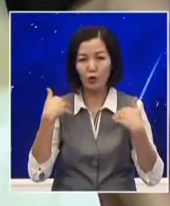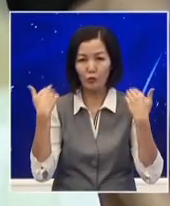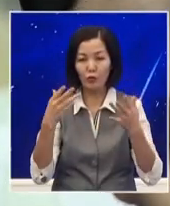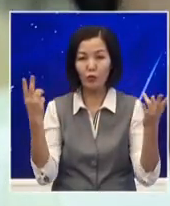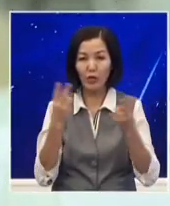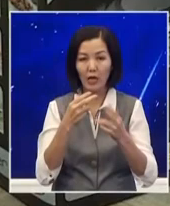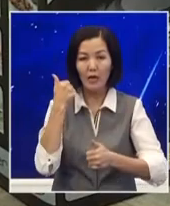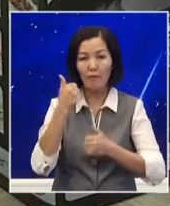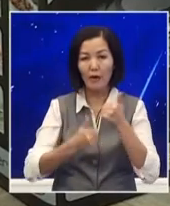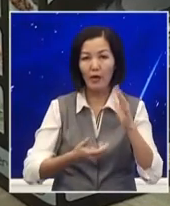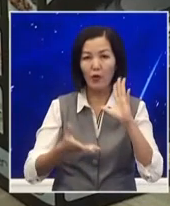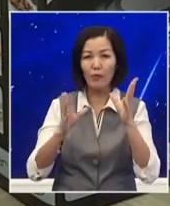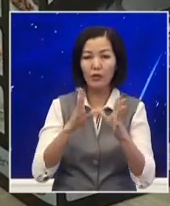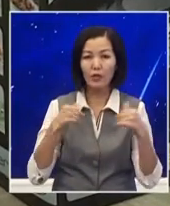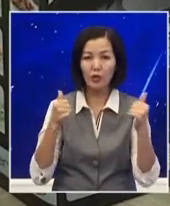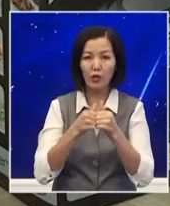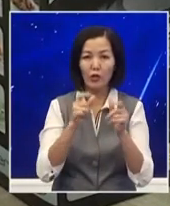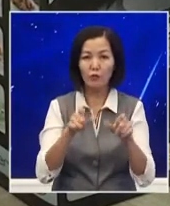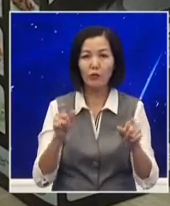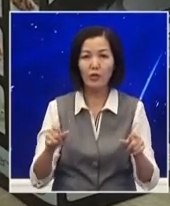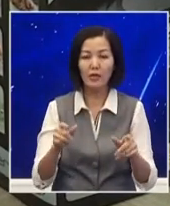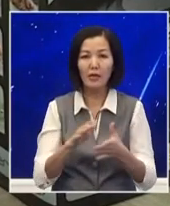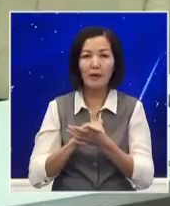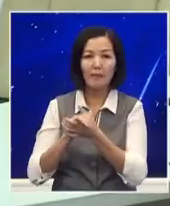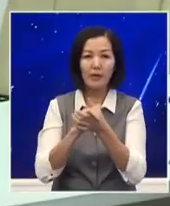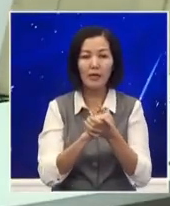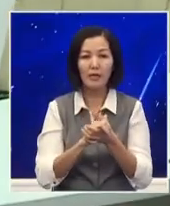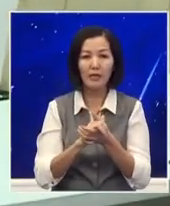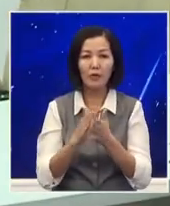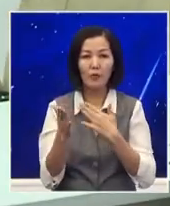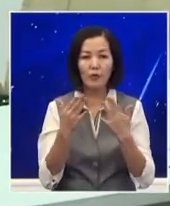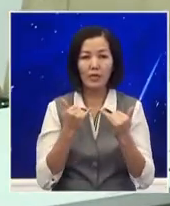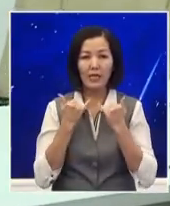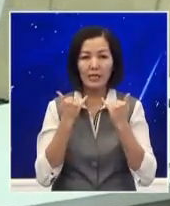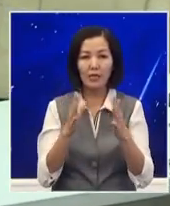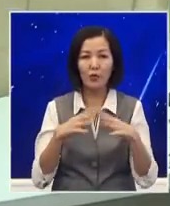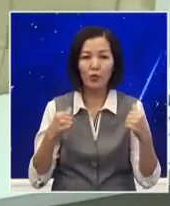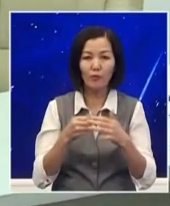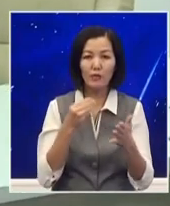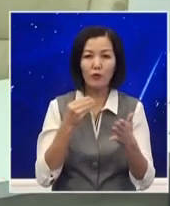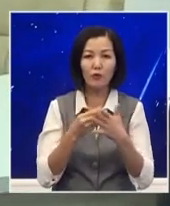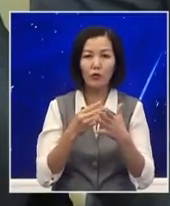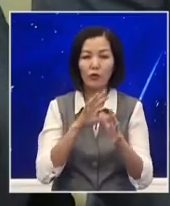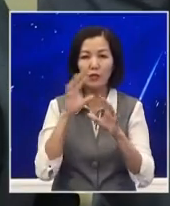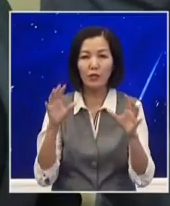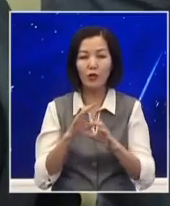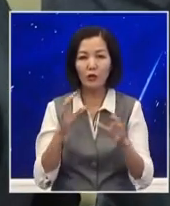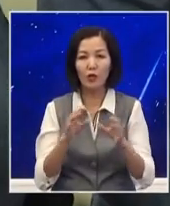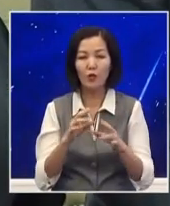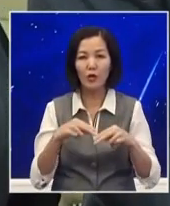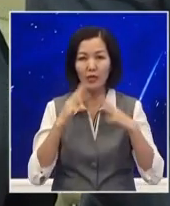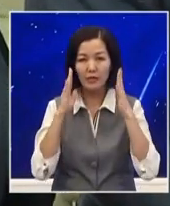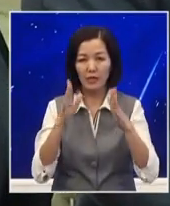керек болған. Байқау барысында жанұя мүшелерінің береке бірлігі, өзара сыйластылығы, отбасылық құндылықтар сақтау